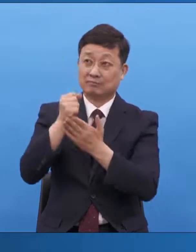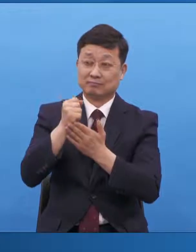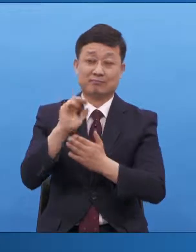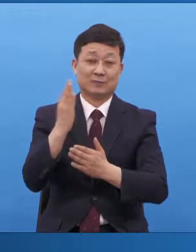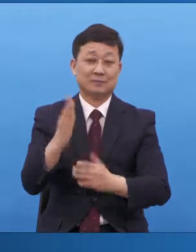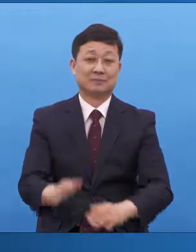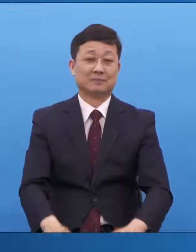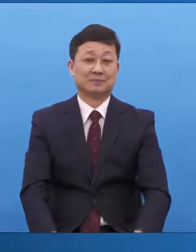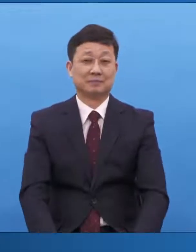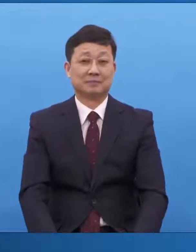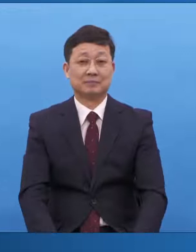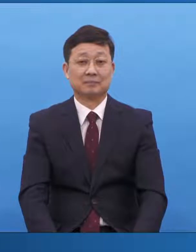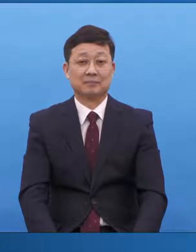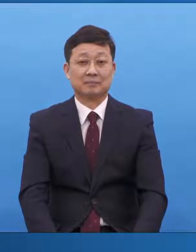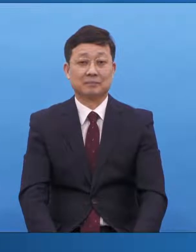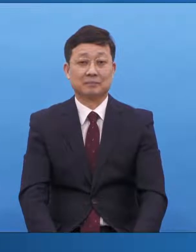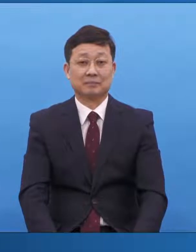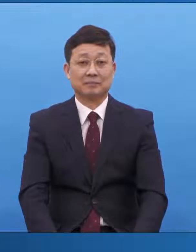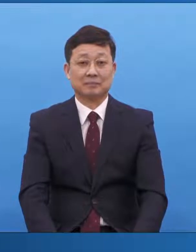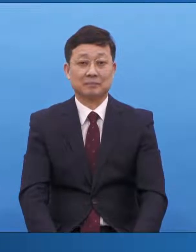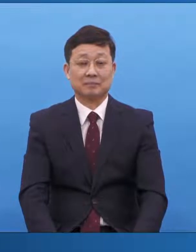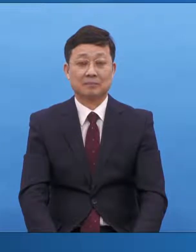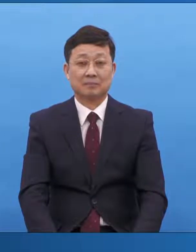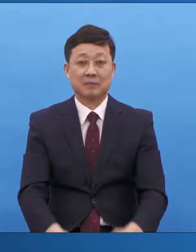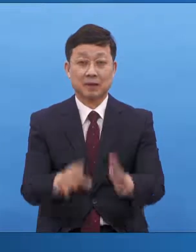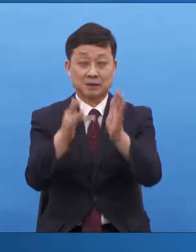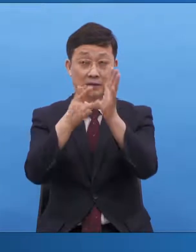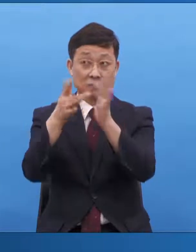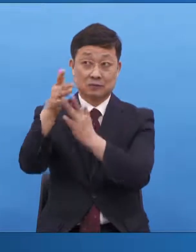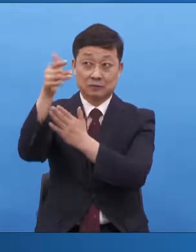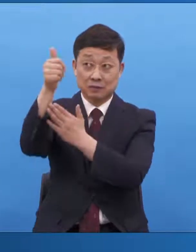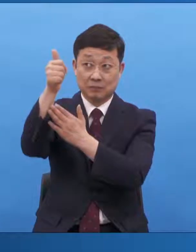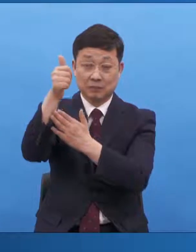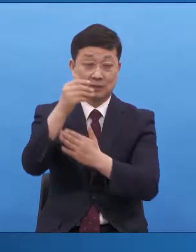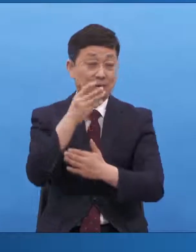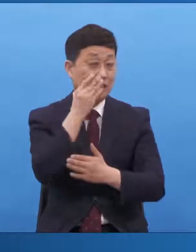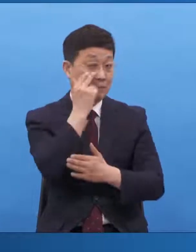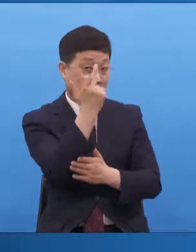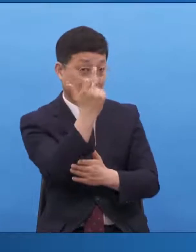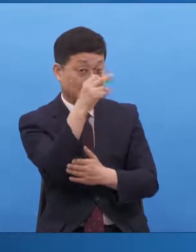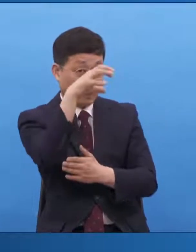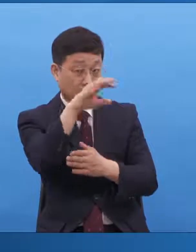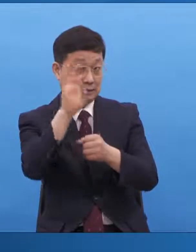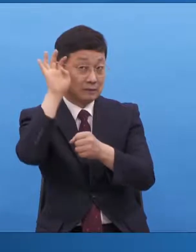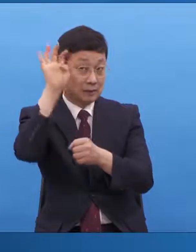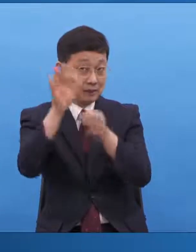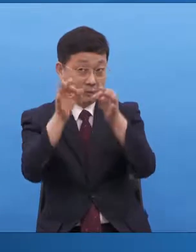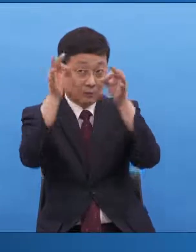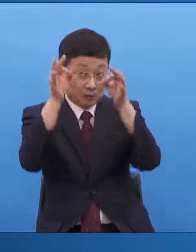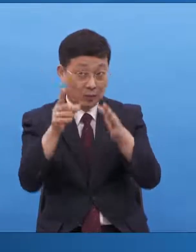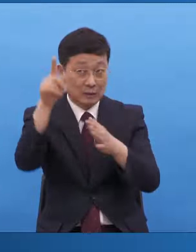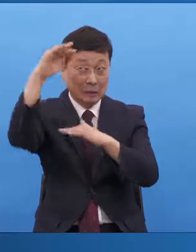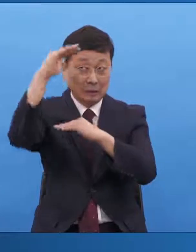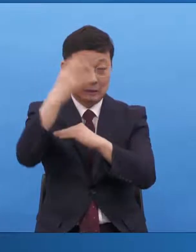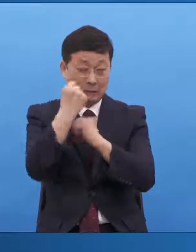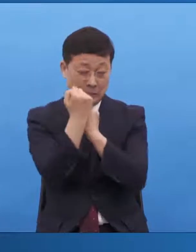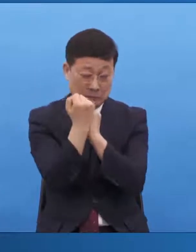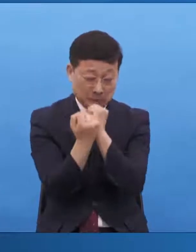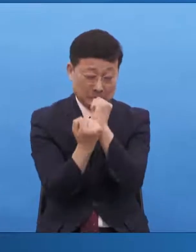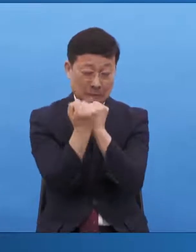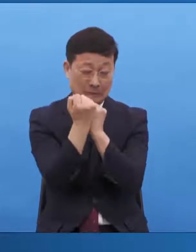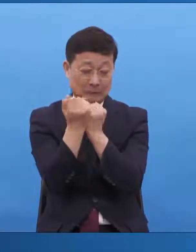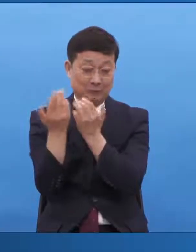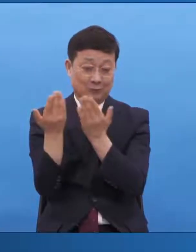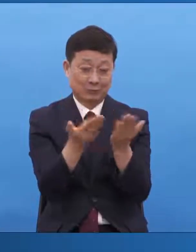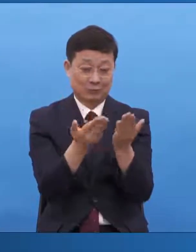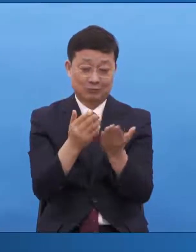예수님이 감람산에서 40일 동안 이 설명해요. This is what Jesus explained on the Mount of Olives for 40 days. 그러니까 완벽하게 답 딱